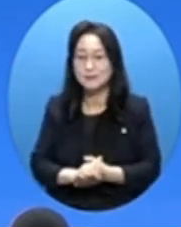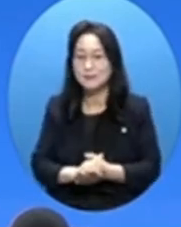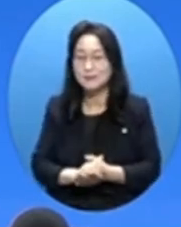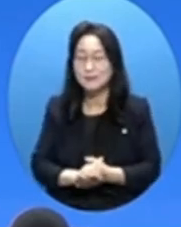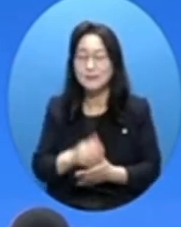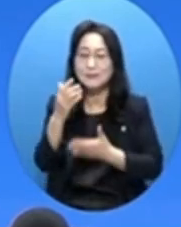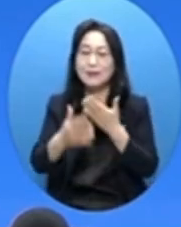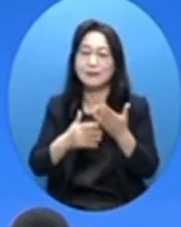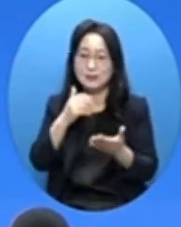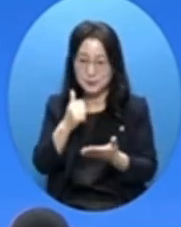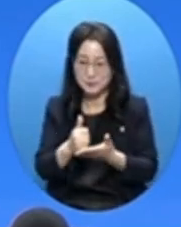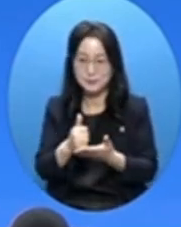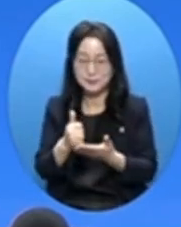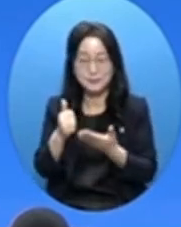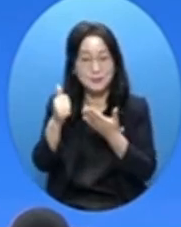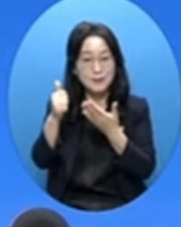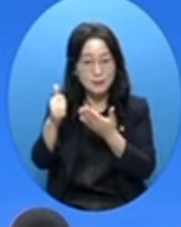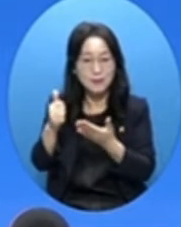하나님께서